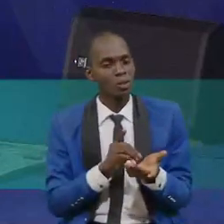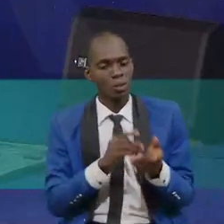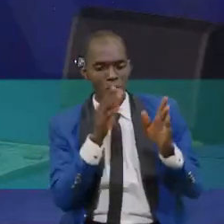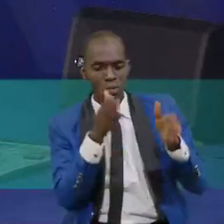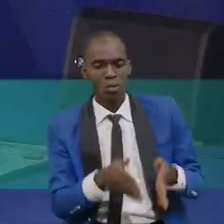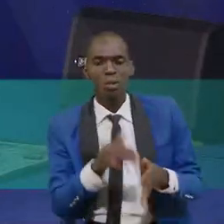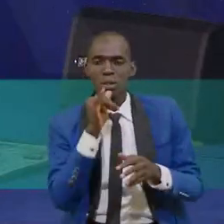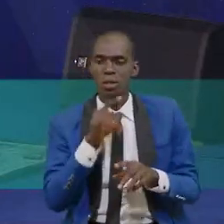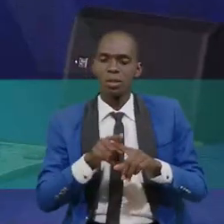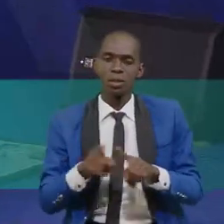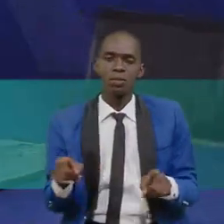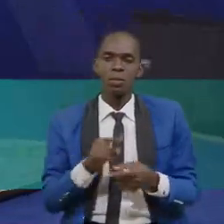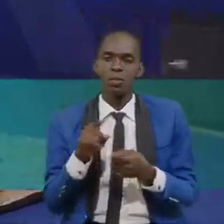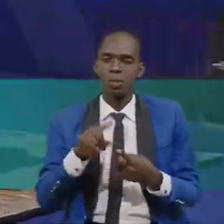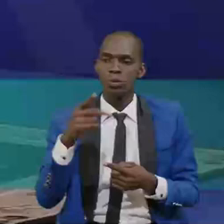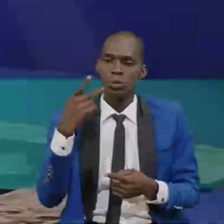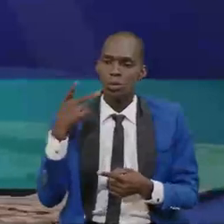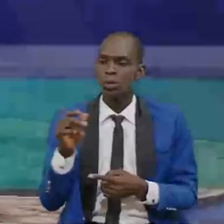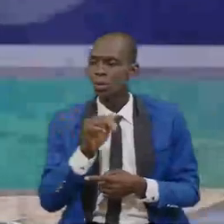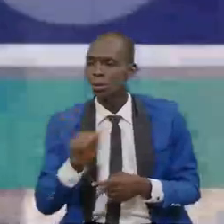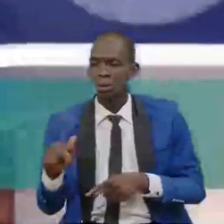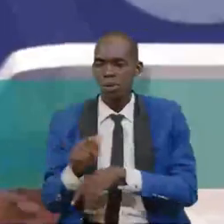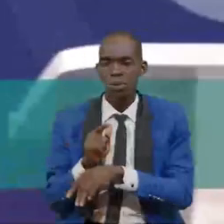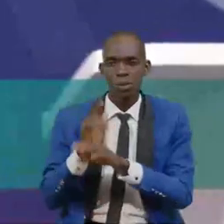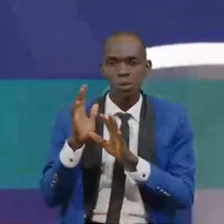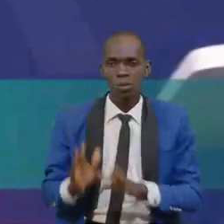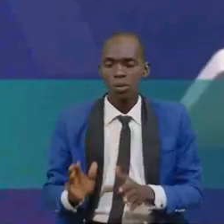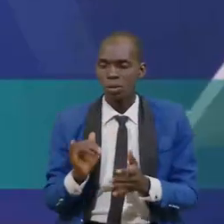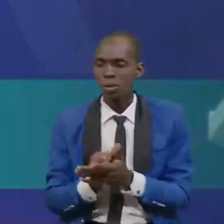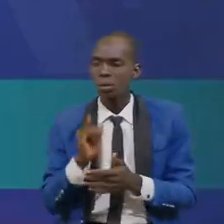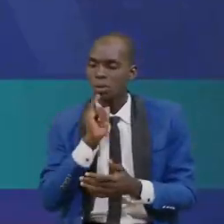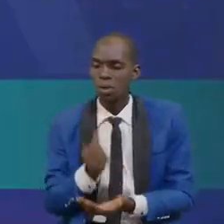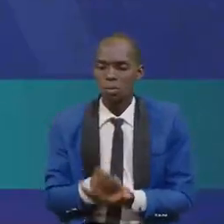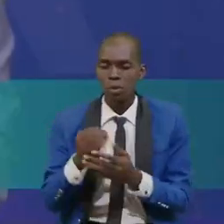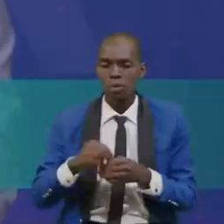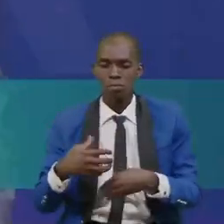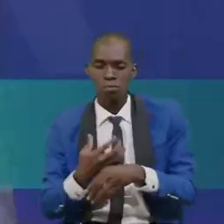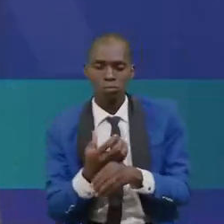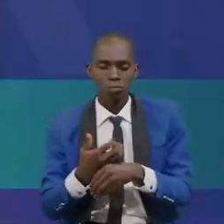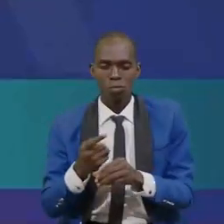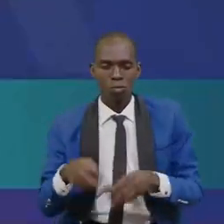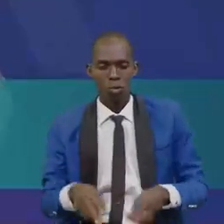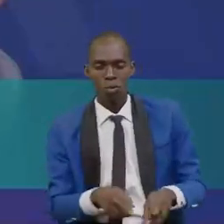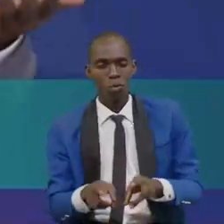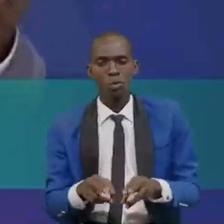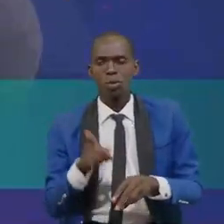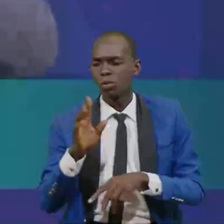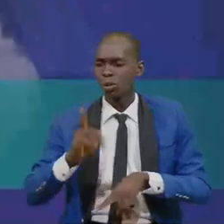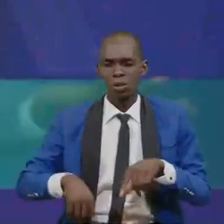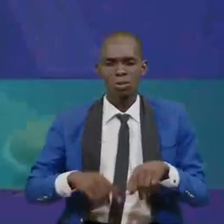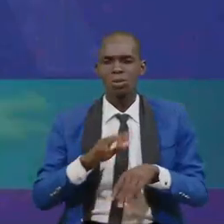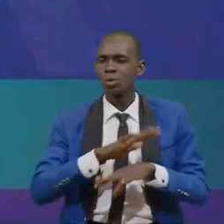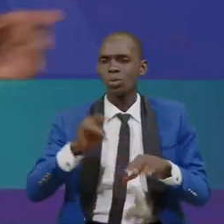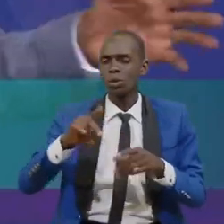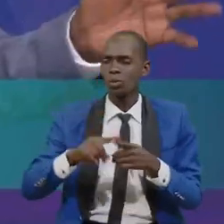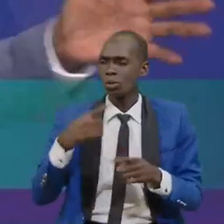est différente. Et quand tu vois un homme qui construit la route, personne ne doit te dire « Ah, ça, c'est